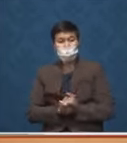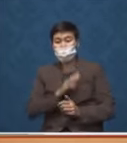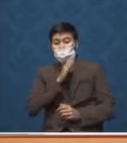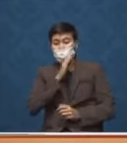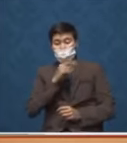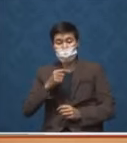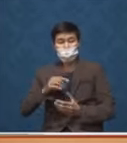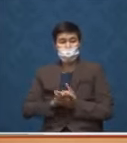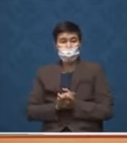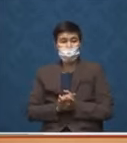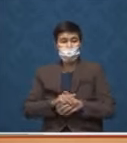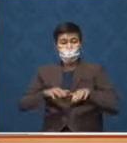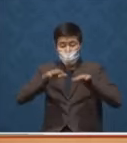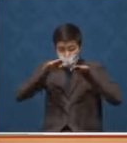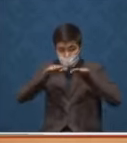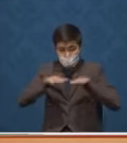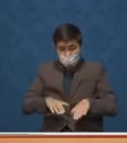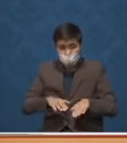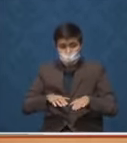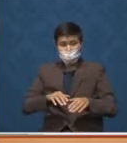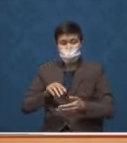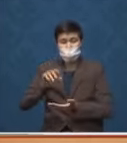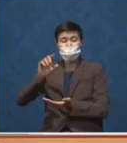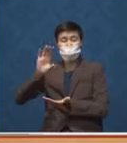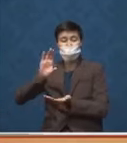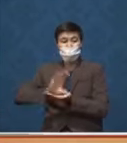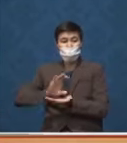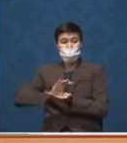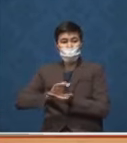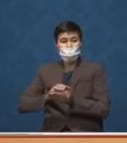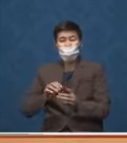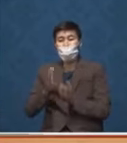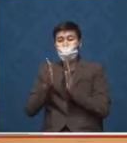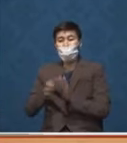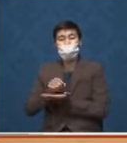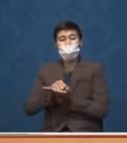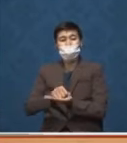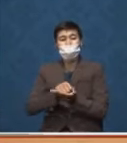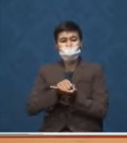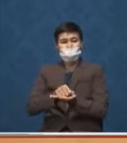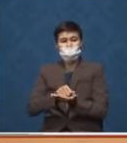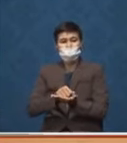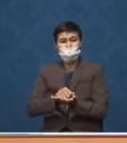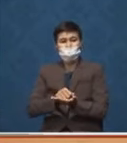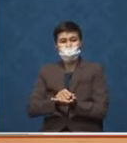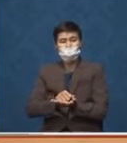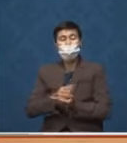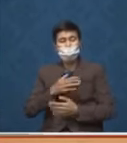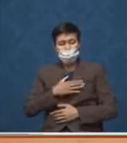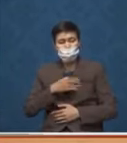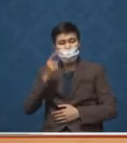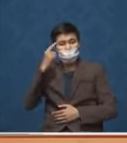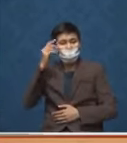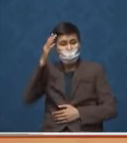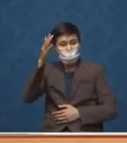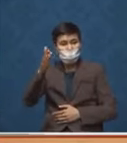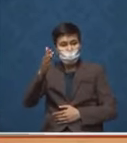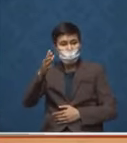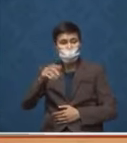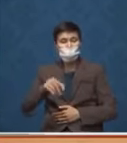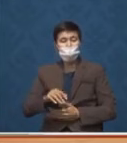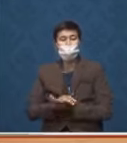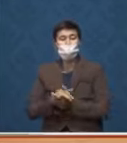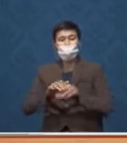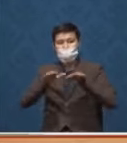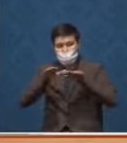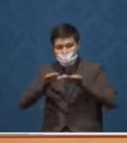นของผู้ให้บริการโทรคมนาคมโทรศัพท์มือถือได้เนี่ยผมว่าในอนาคตเราก็อาจจะสามารถลดราคาลงไป